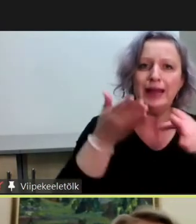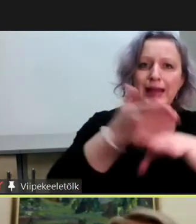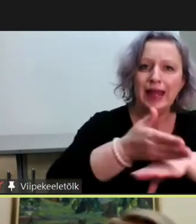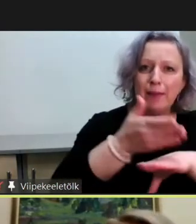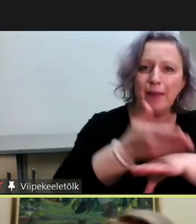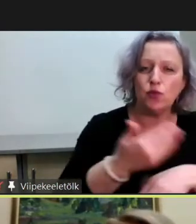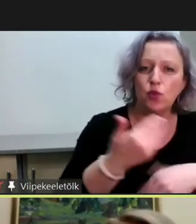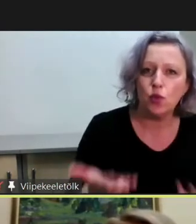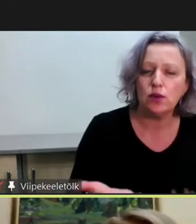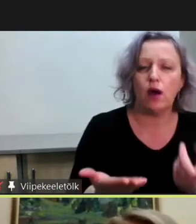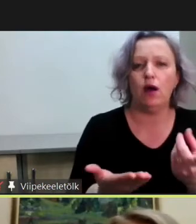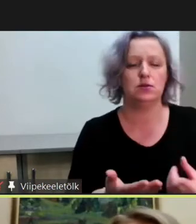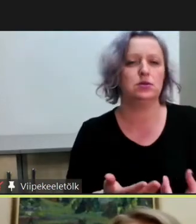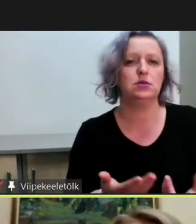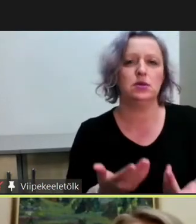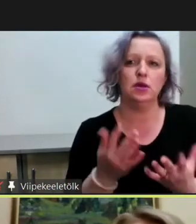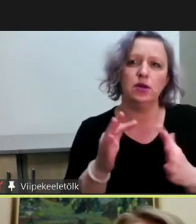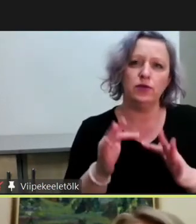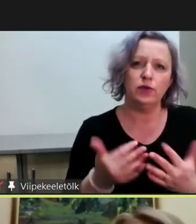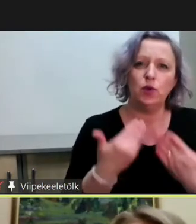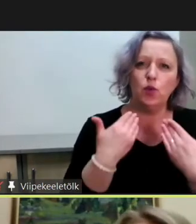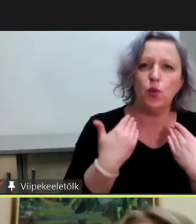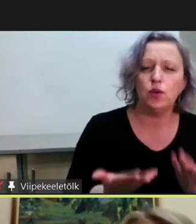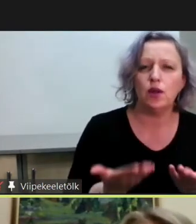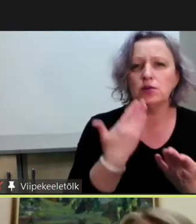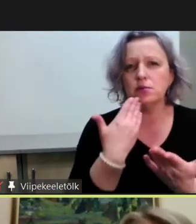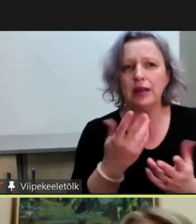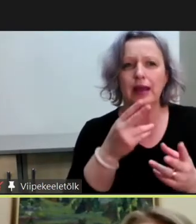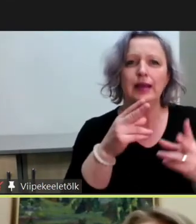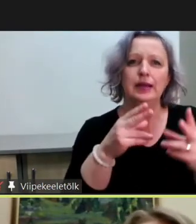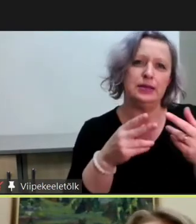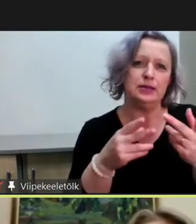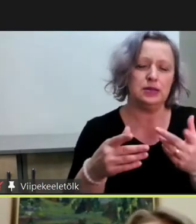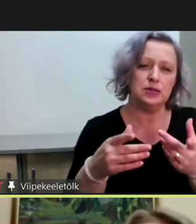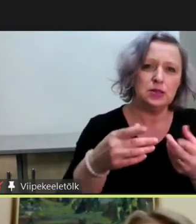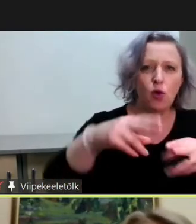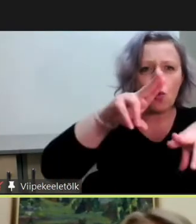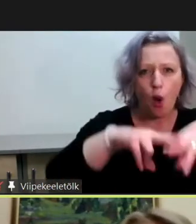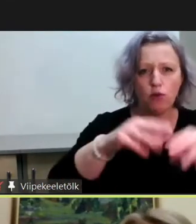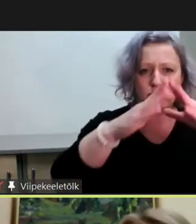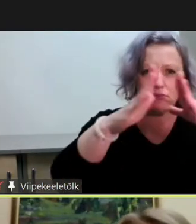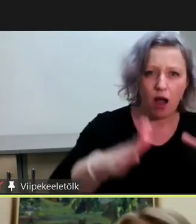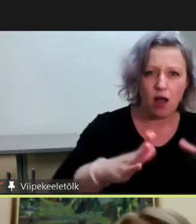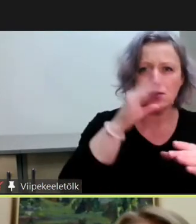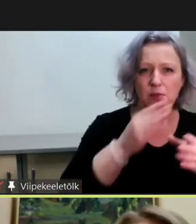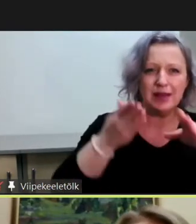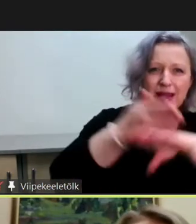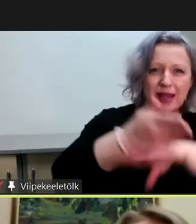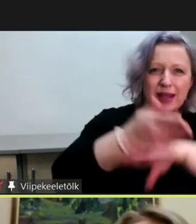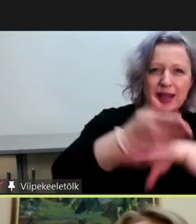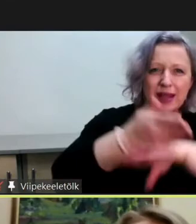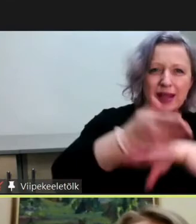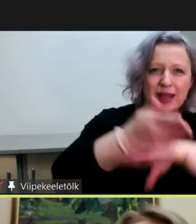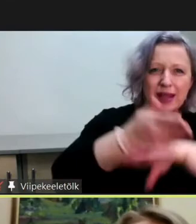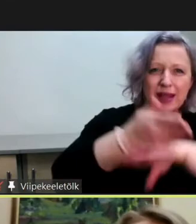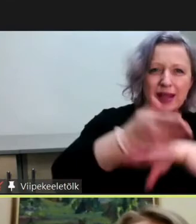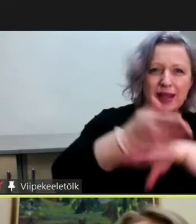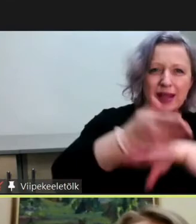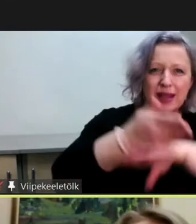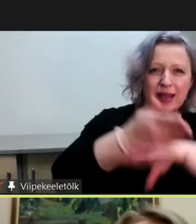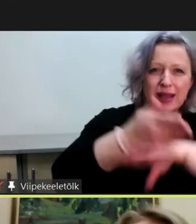või kuidas mingit rajatist teha ligipääsetavalt. See tähendab paljusid asju, aga need